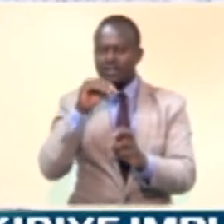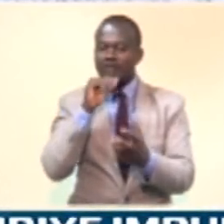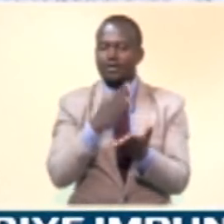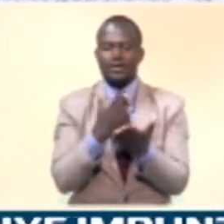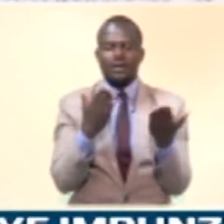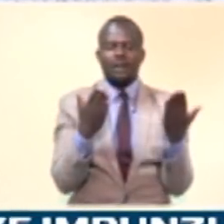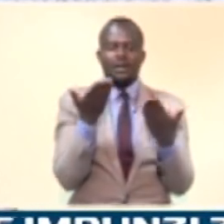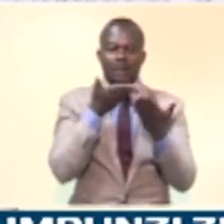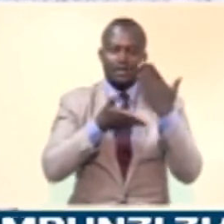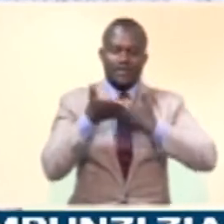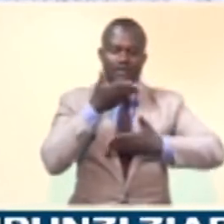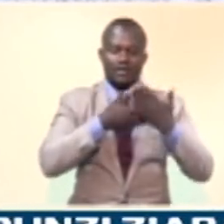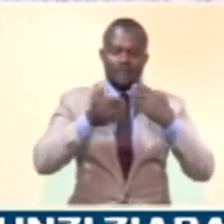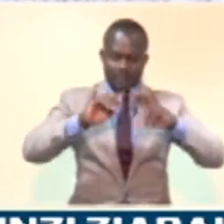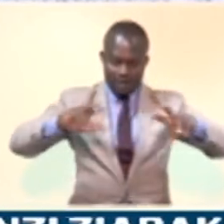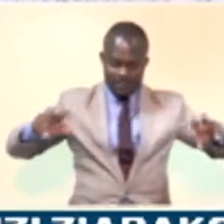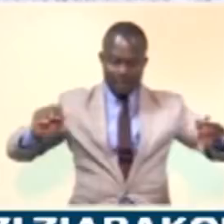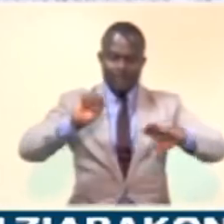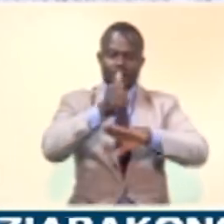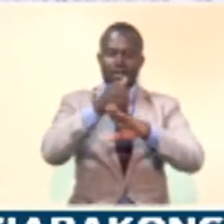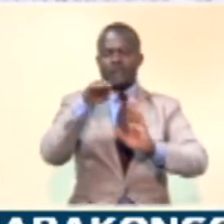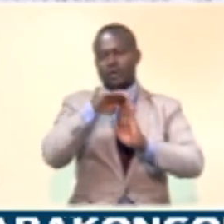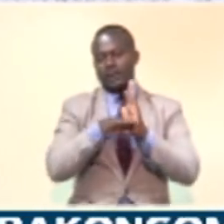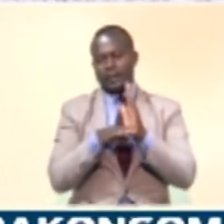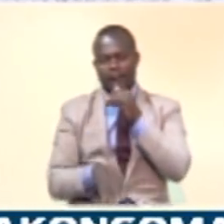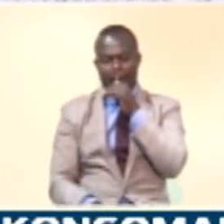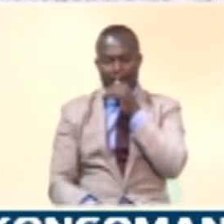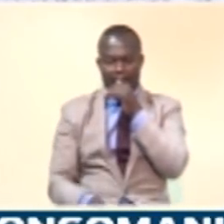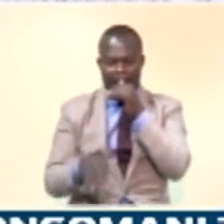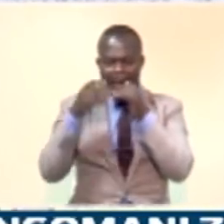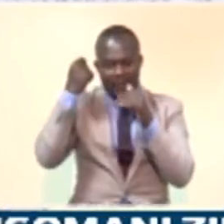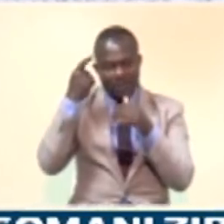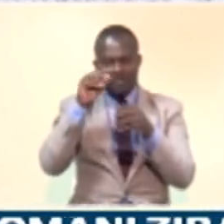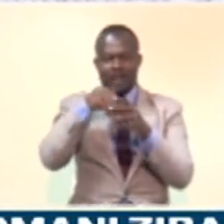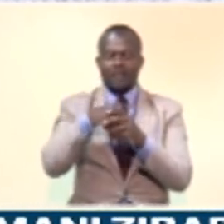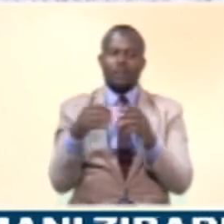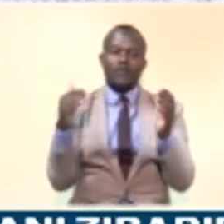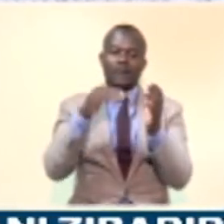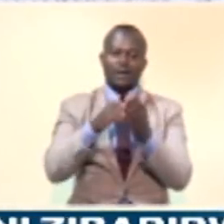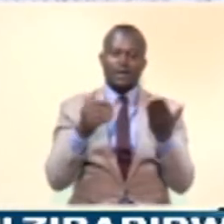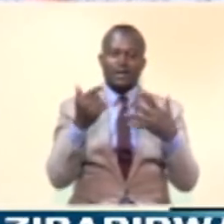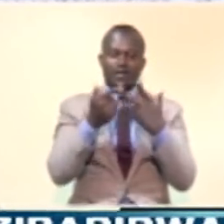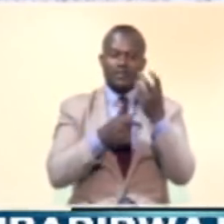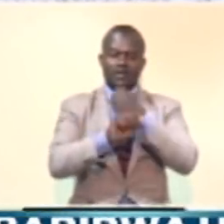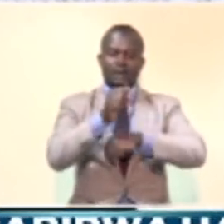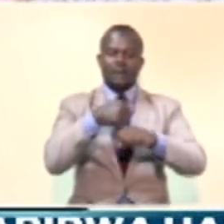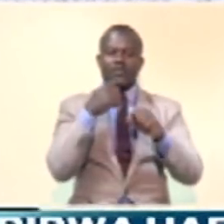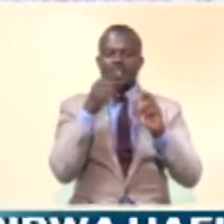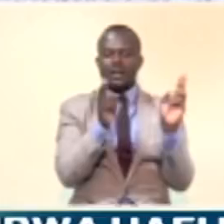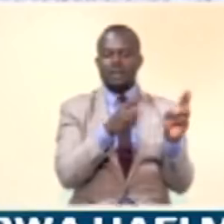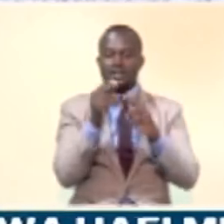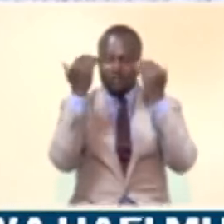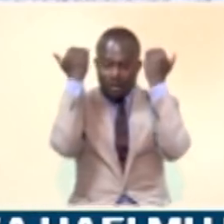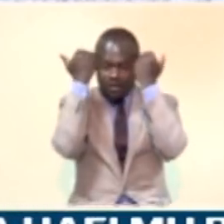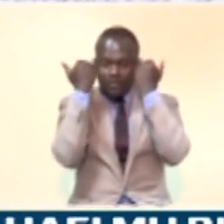hanze y'ibiganirwa ibyigwa ibishyirwa kuri gahunda ubwo hakubiyemo nyine n'ibikorwa byari bisanzwe